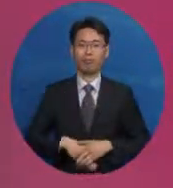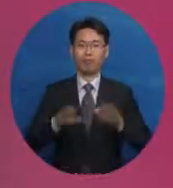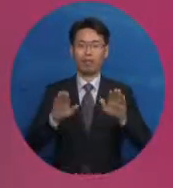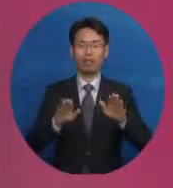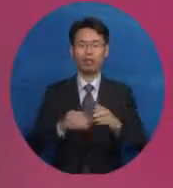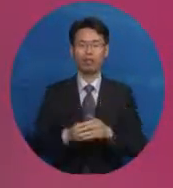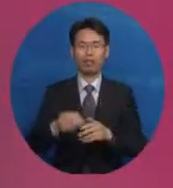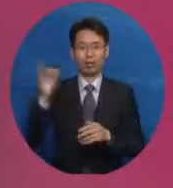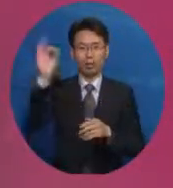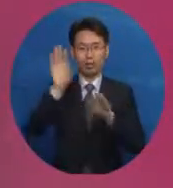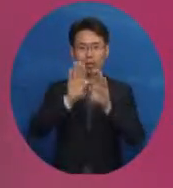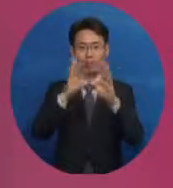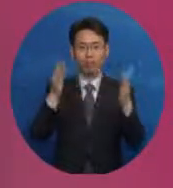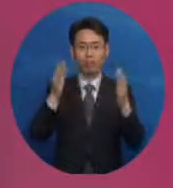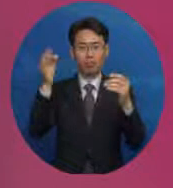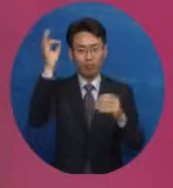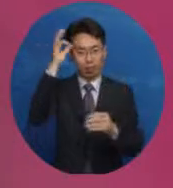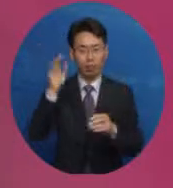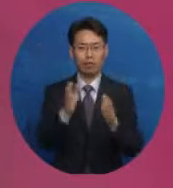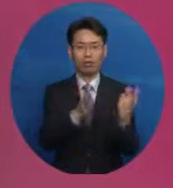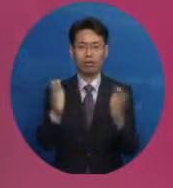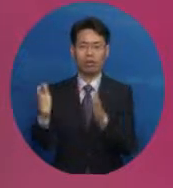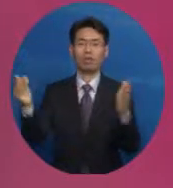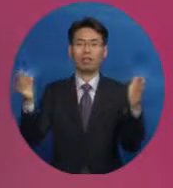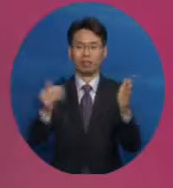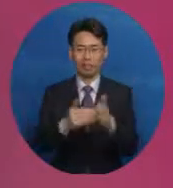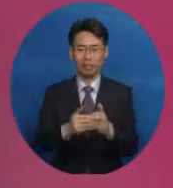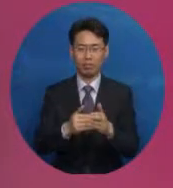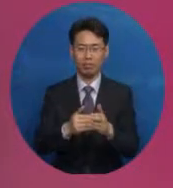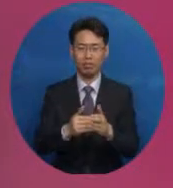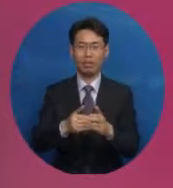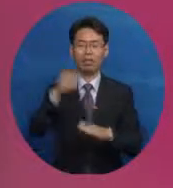조심하셔야겠습니다. 이번 주 TV 열린 포항 준비한 소식 모두